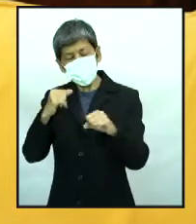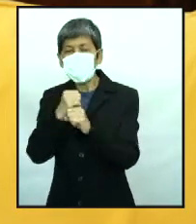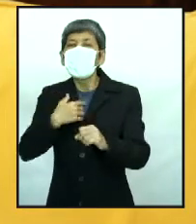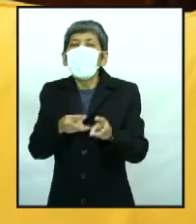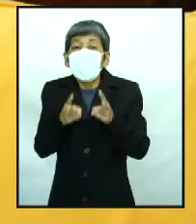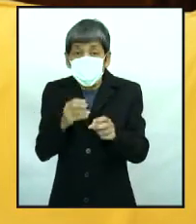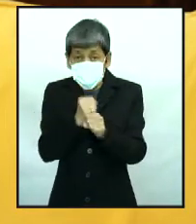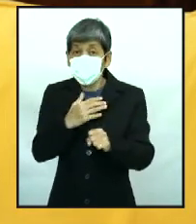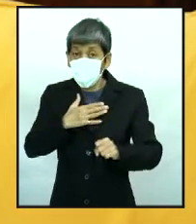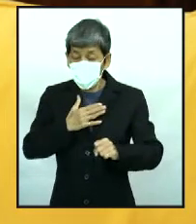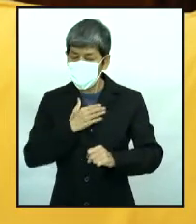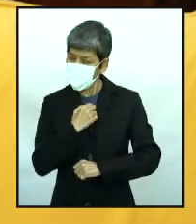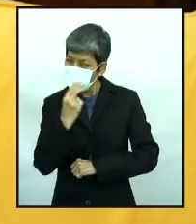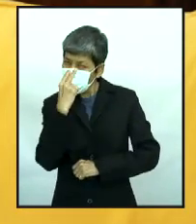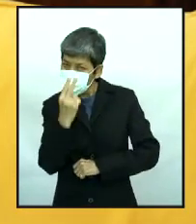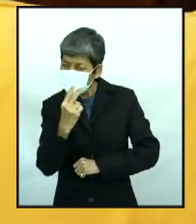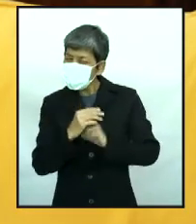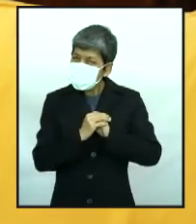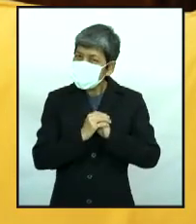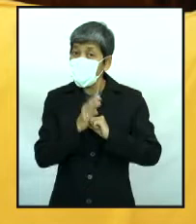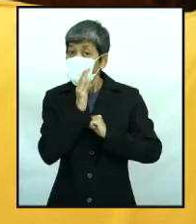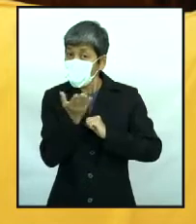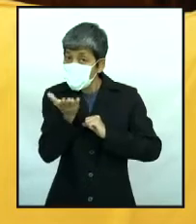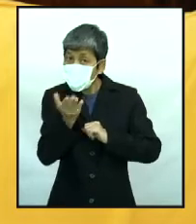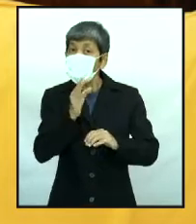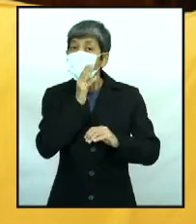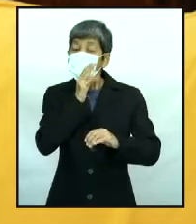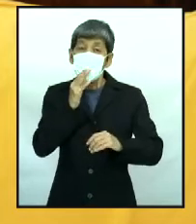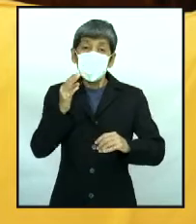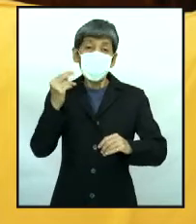ราคือเราก็จะดูว่าเวลานั้น